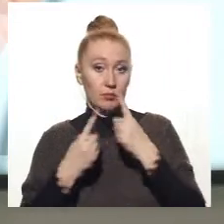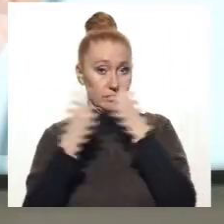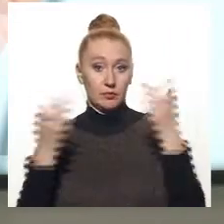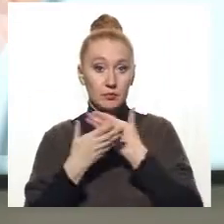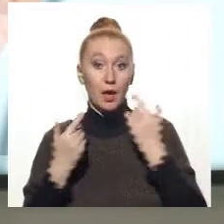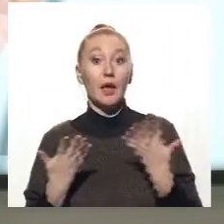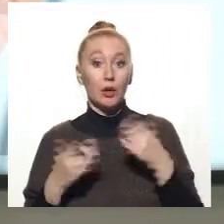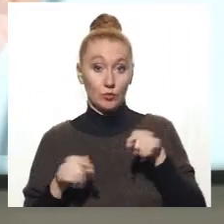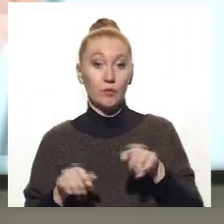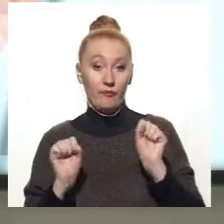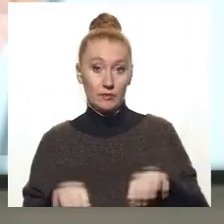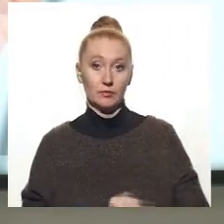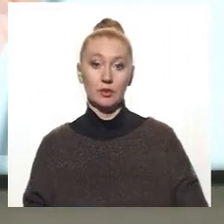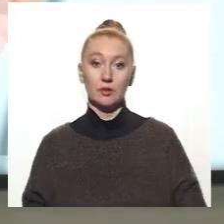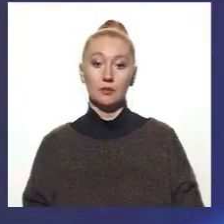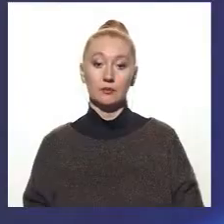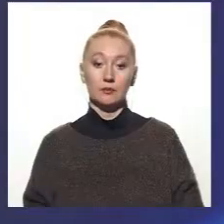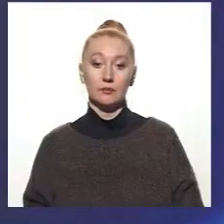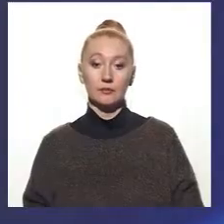вас є така можливість.